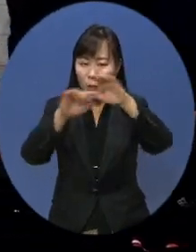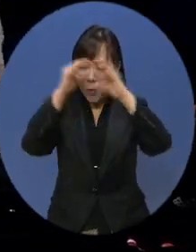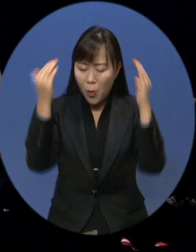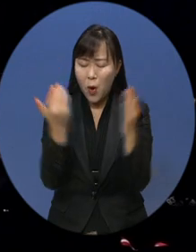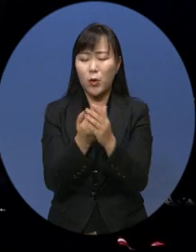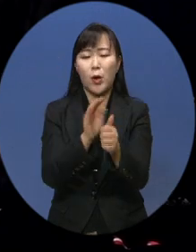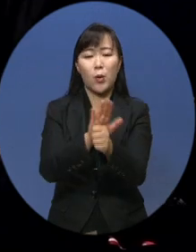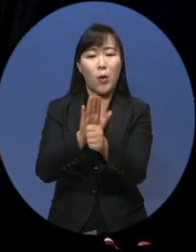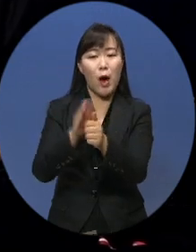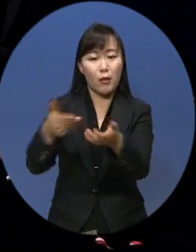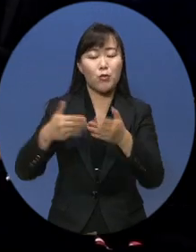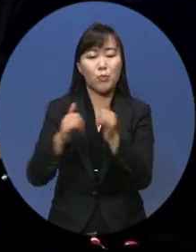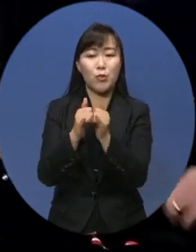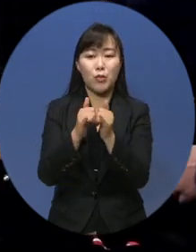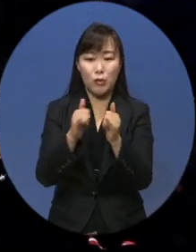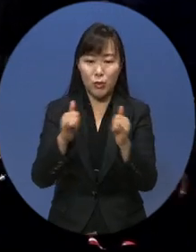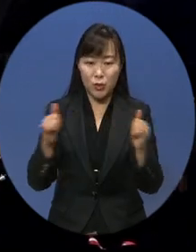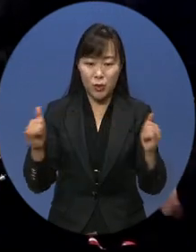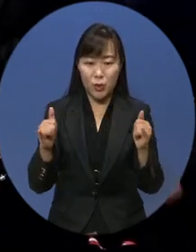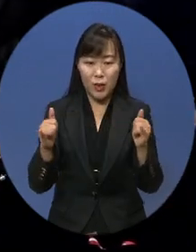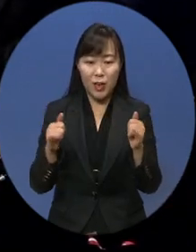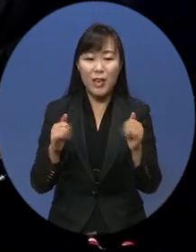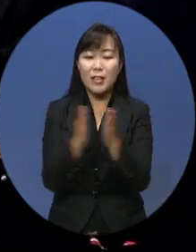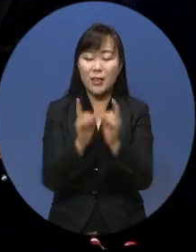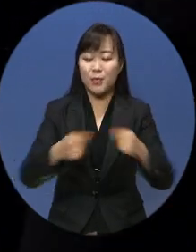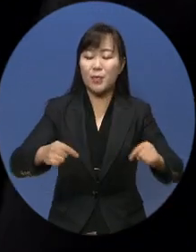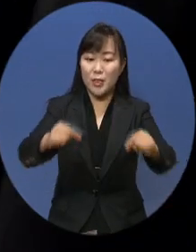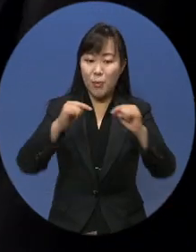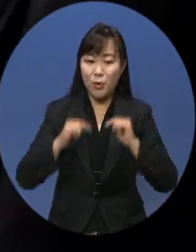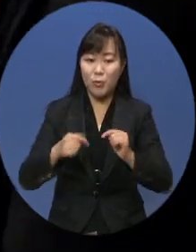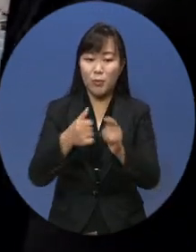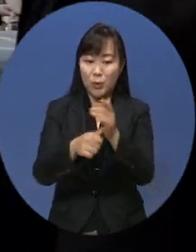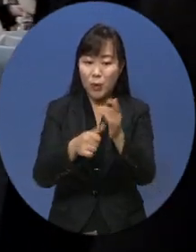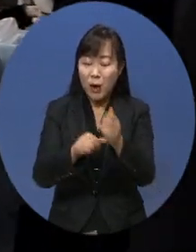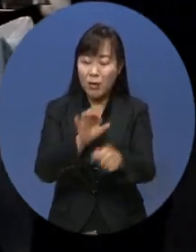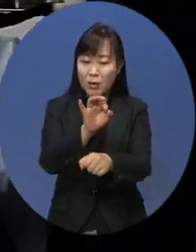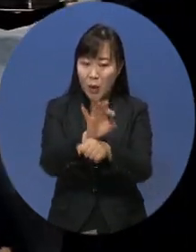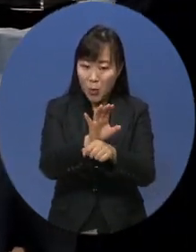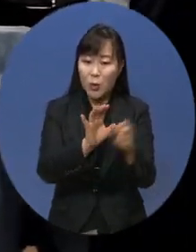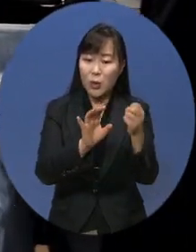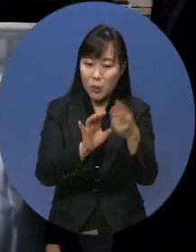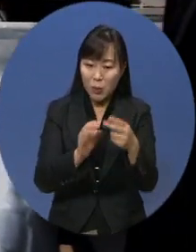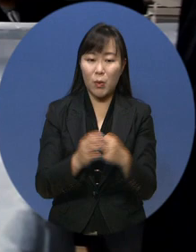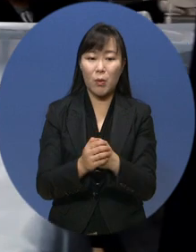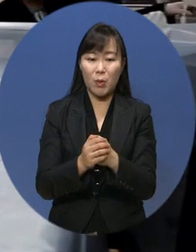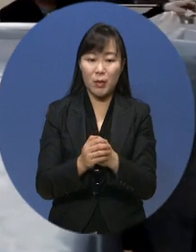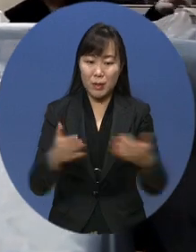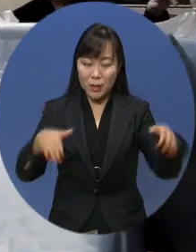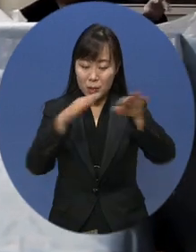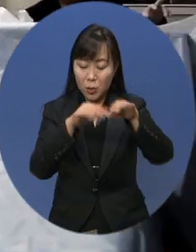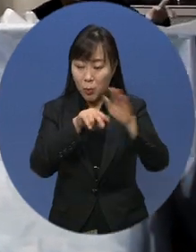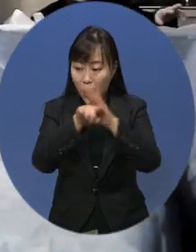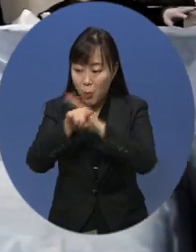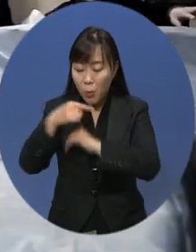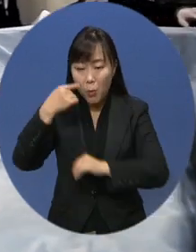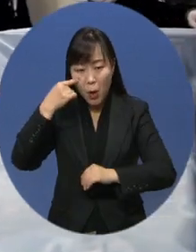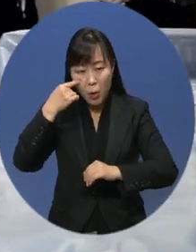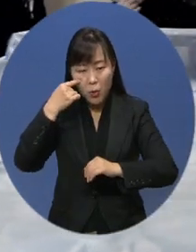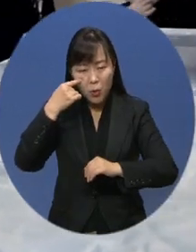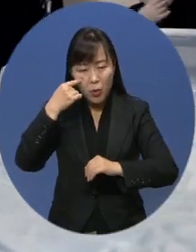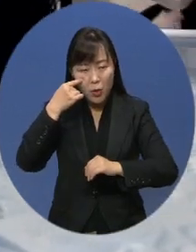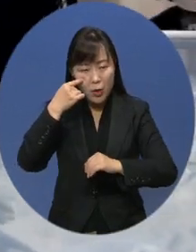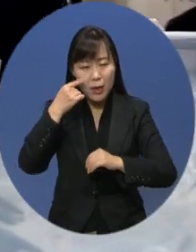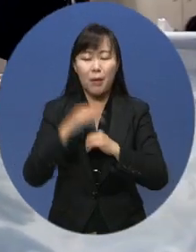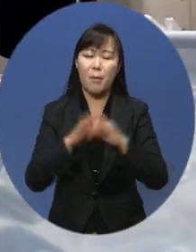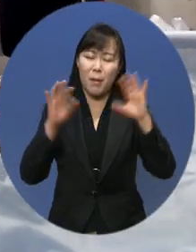도움을 주신 분들도 바자 에 직접 참여하여 제품도 구매하고 시설도 돌아보며 응원의